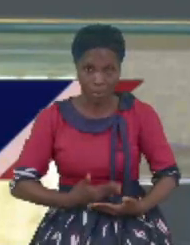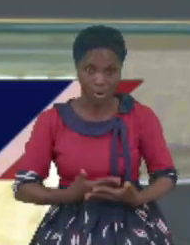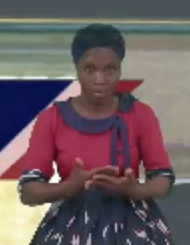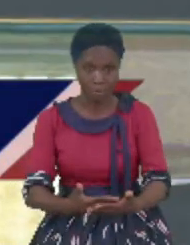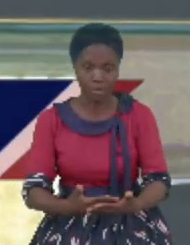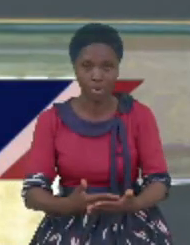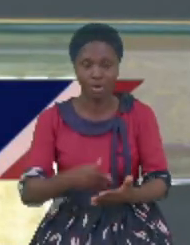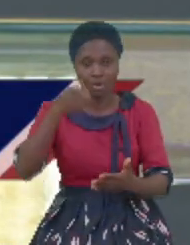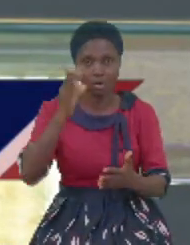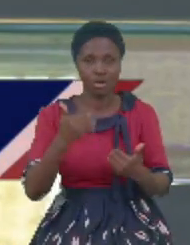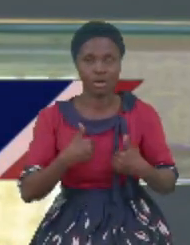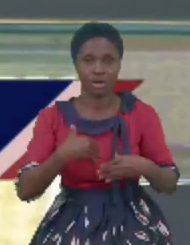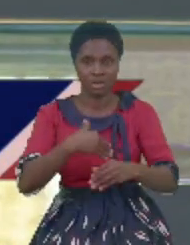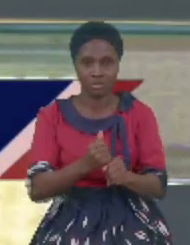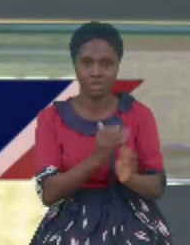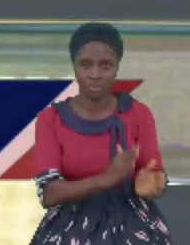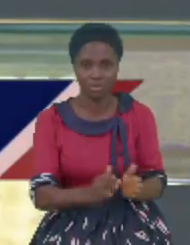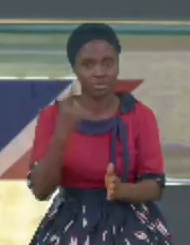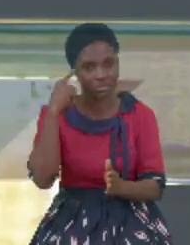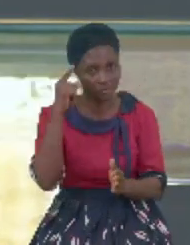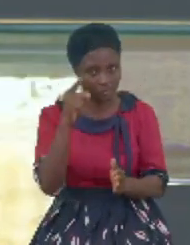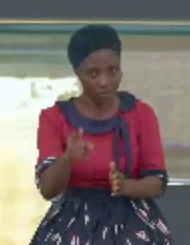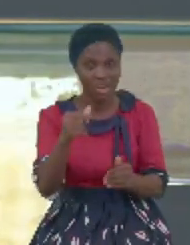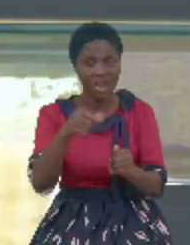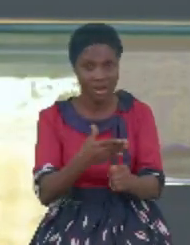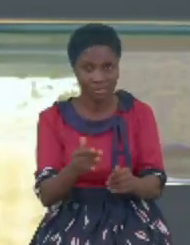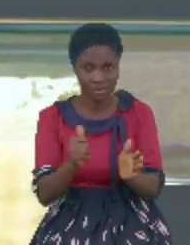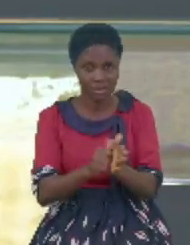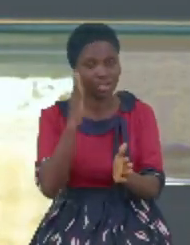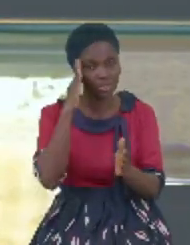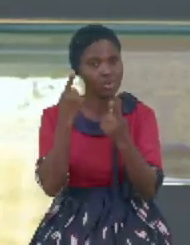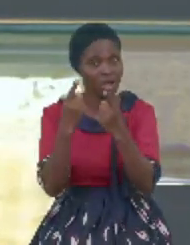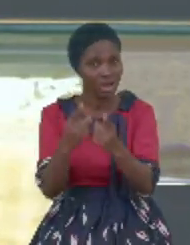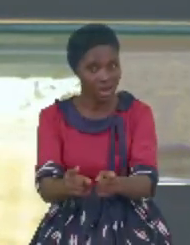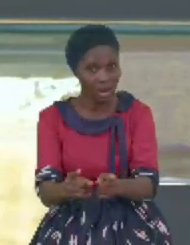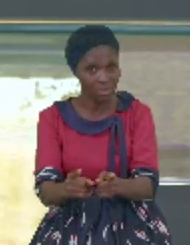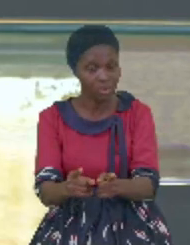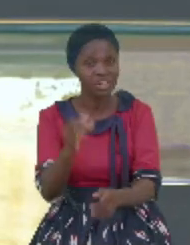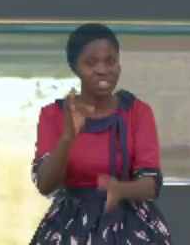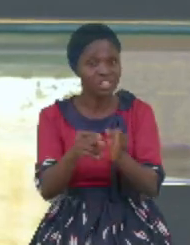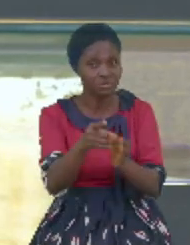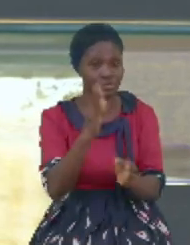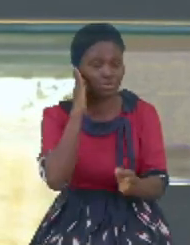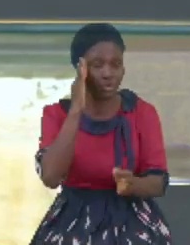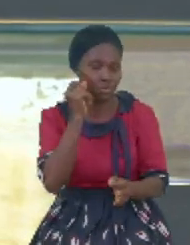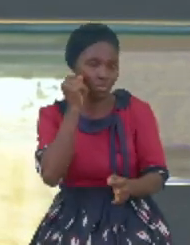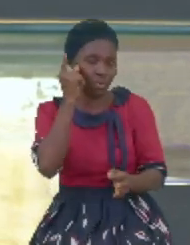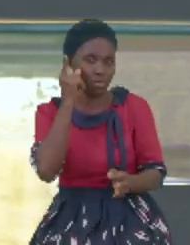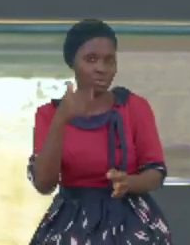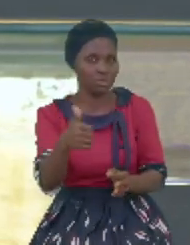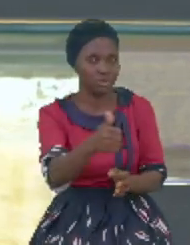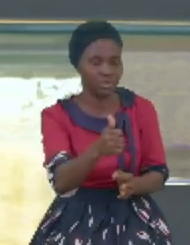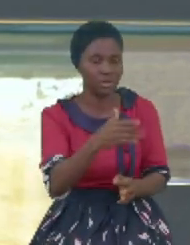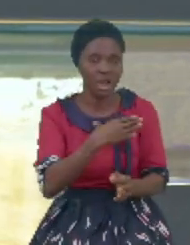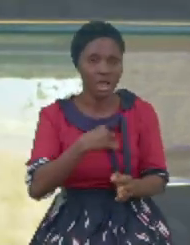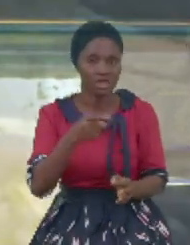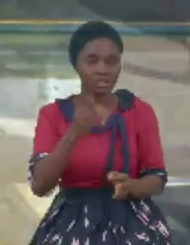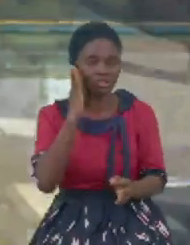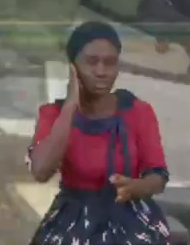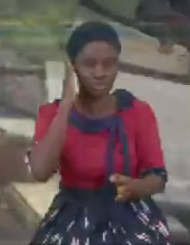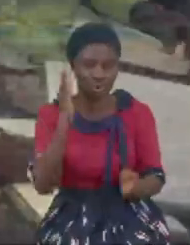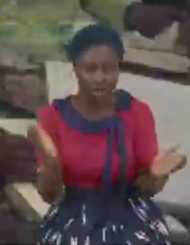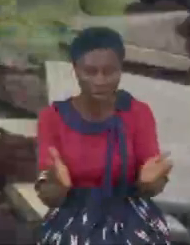vous. Il a des choses stipulées, les détails de tout ce qui vont se produire, tout ce qui va se produire. Si tu vas te réveiller, si